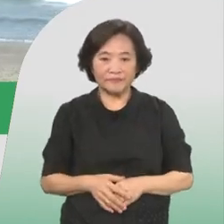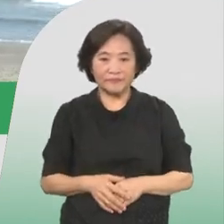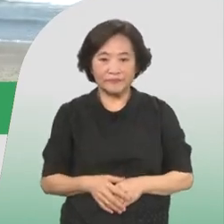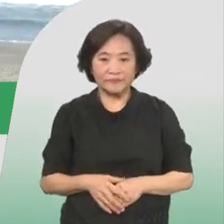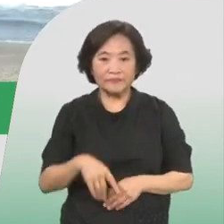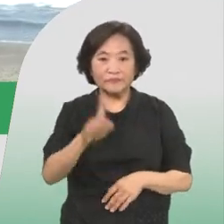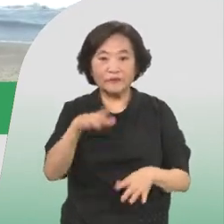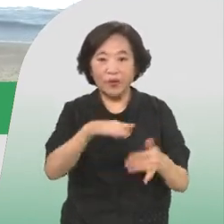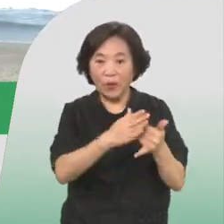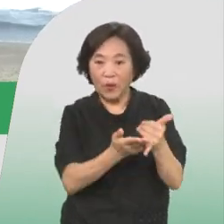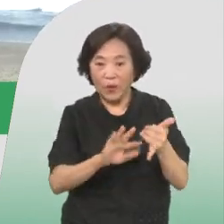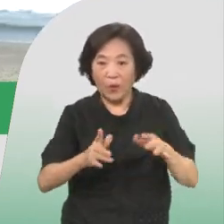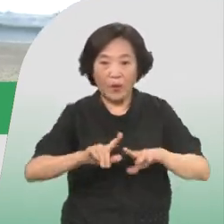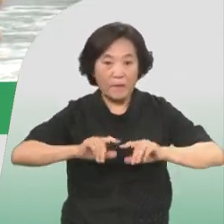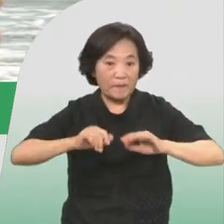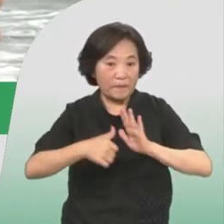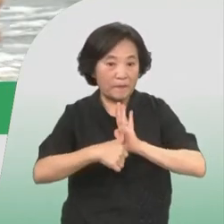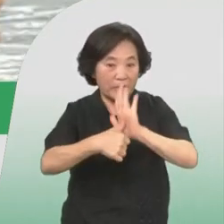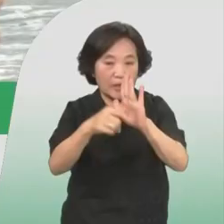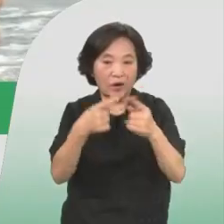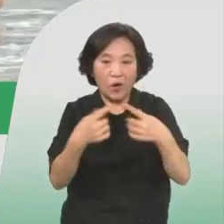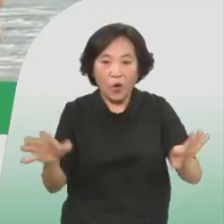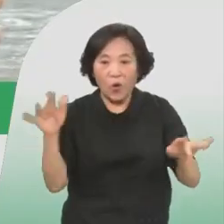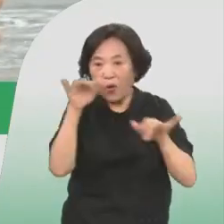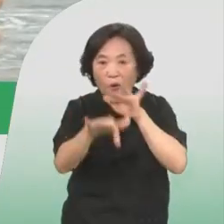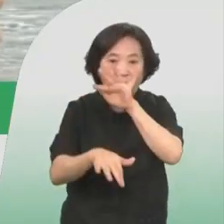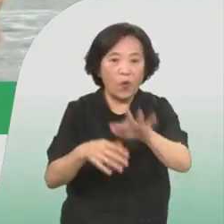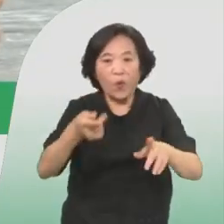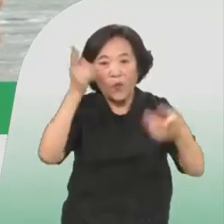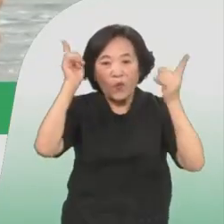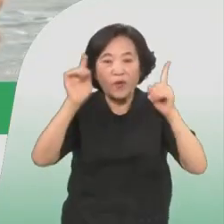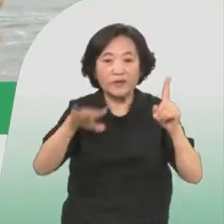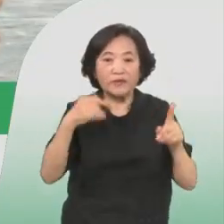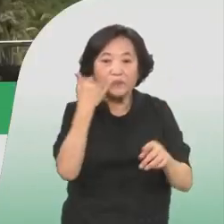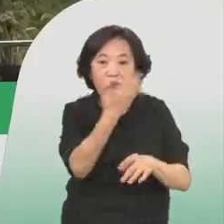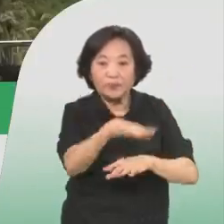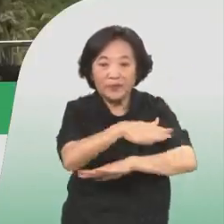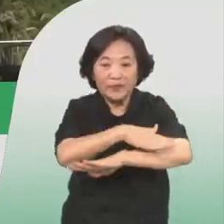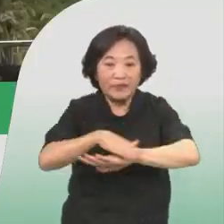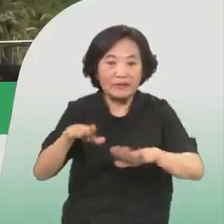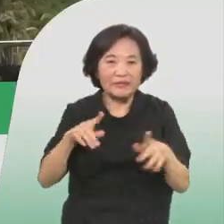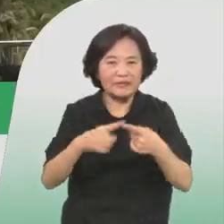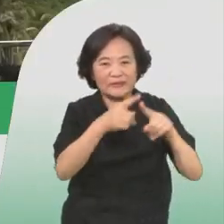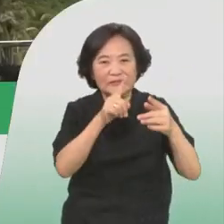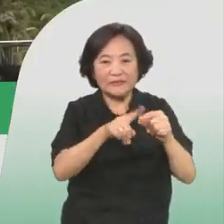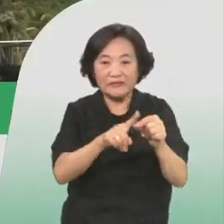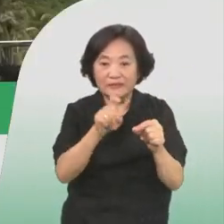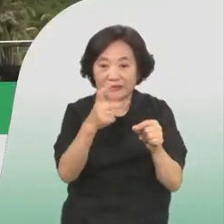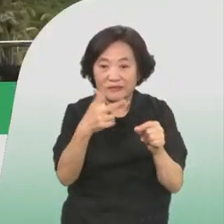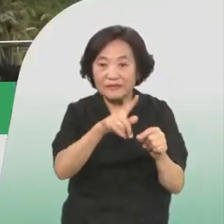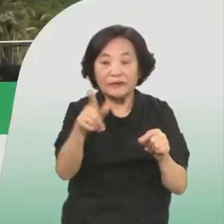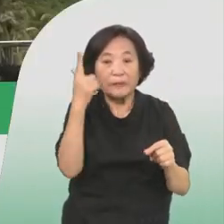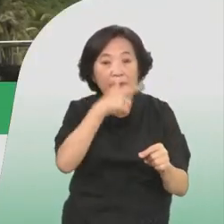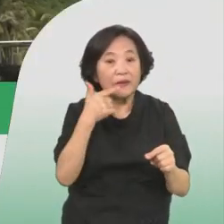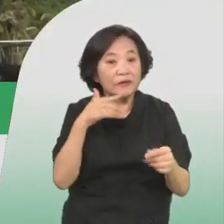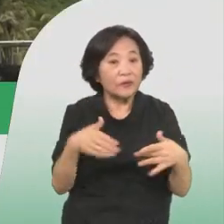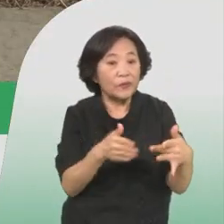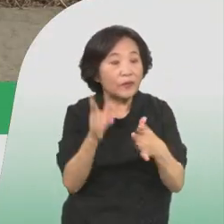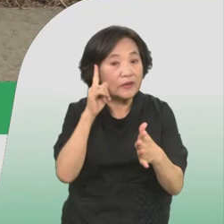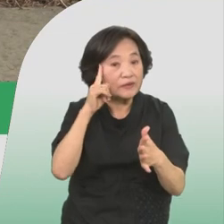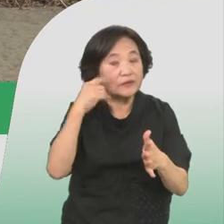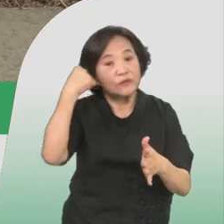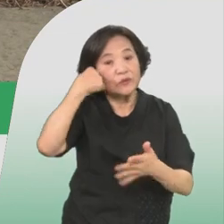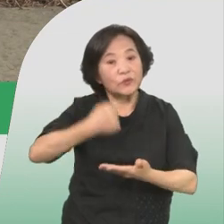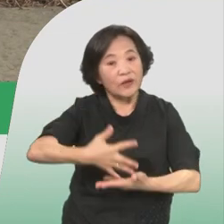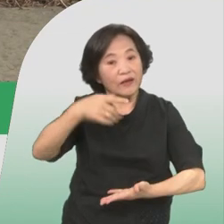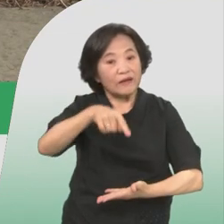东海岸有名的三眼班，上岸一栋银行的高税。第18项正因十七年从其行的地的米利班土嘎村。按照台东县政